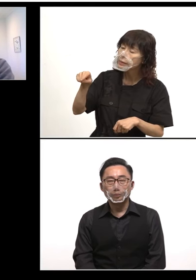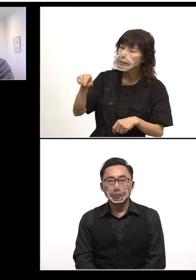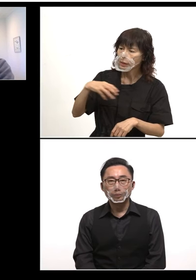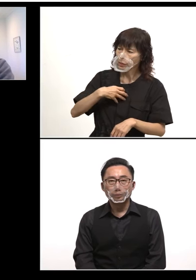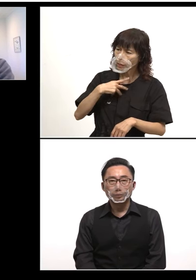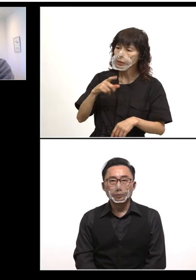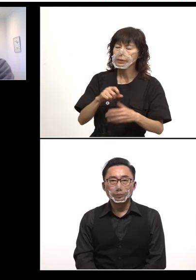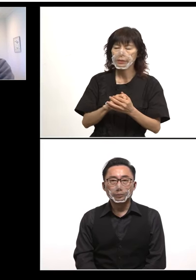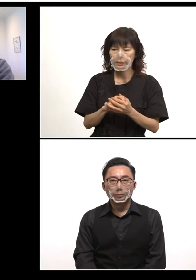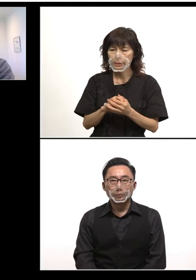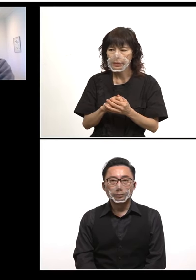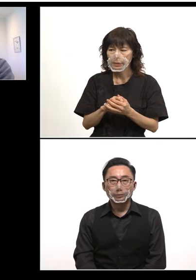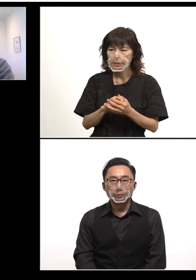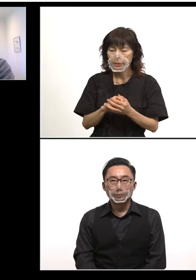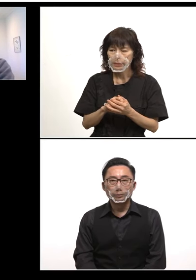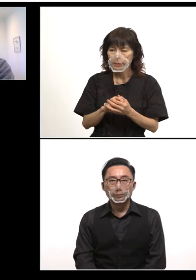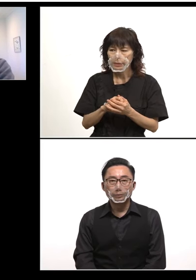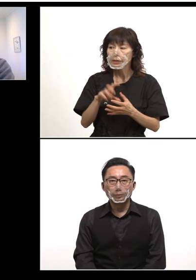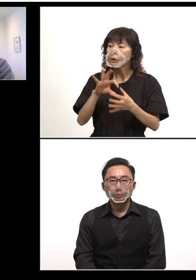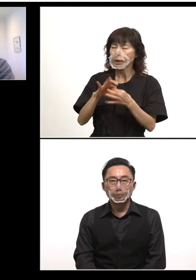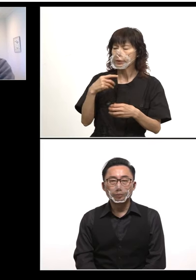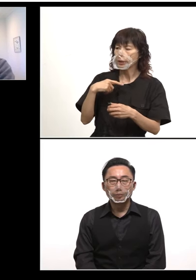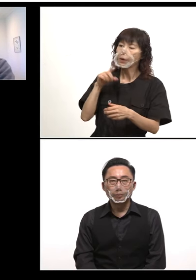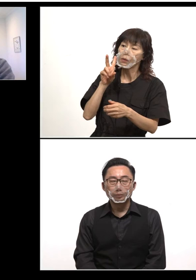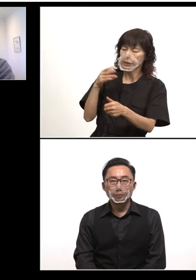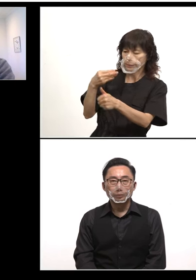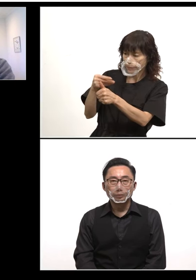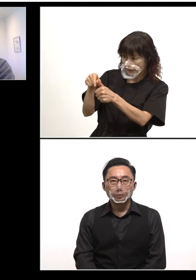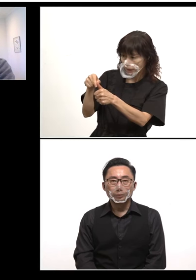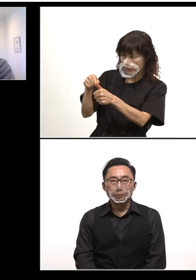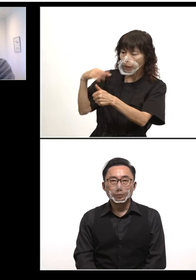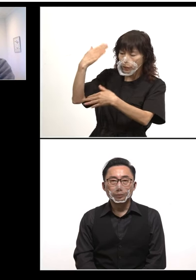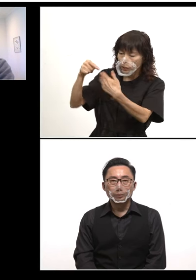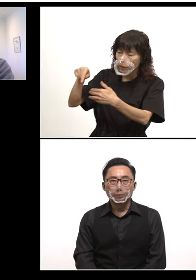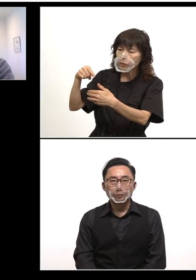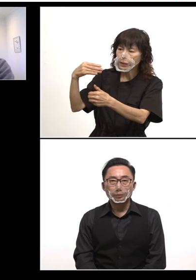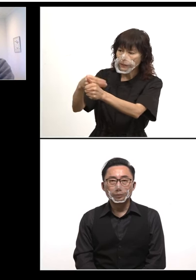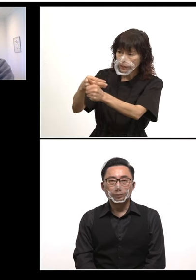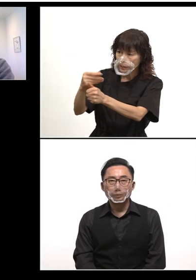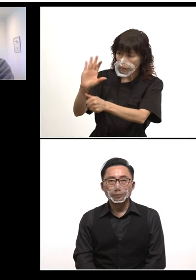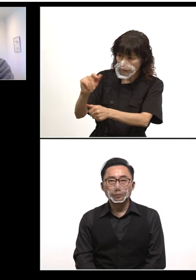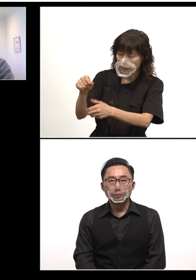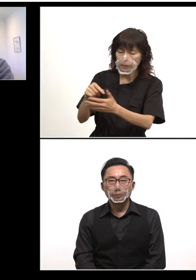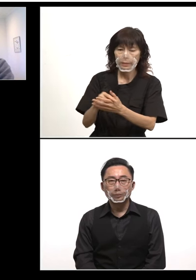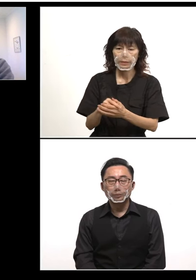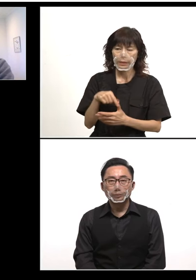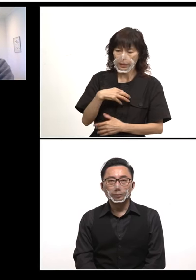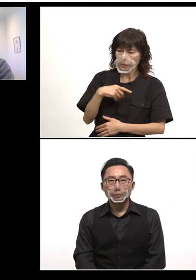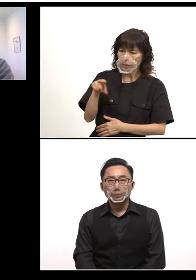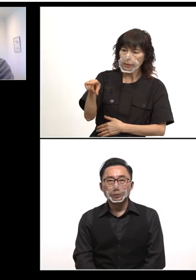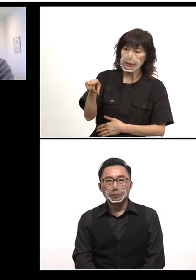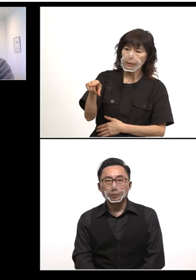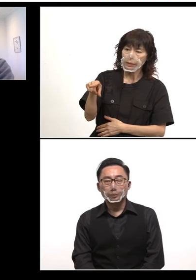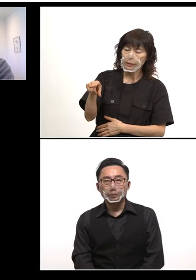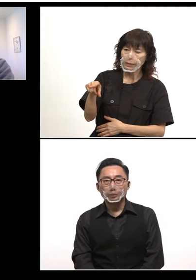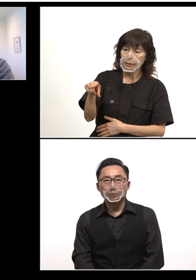覺得 train the trainers 係咪最有效可持續發展嘅方向咧？而之前又有另一個問題就係問你覺得點樣